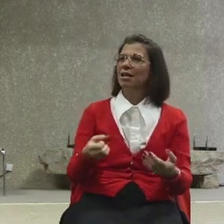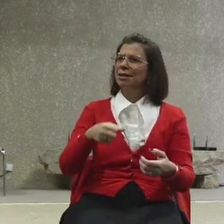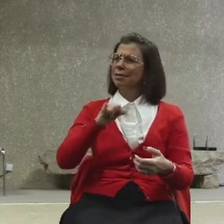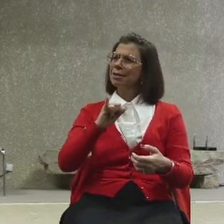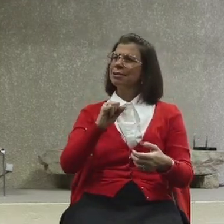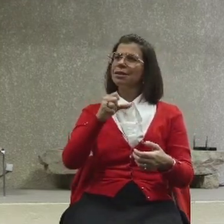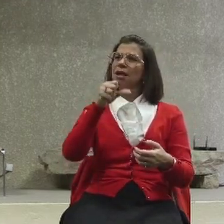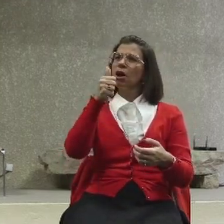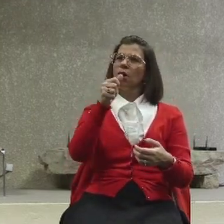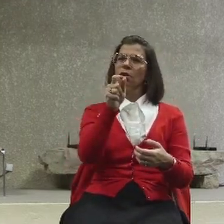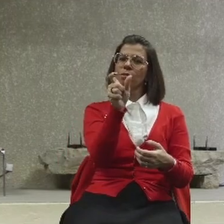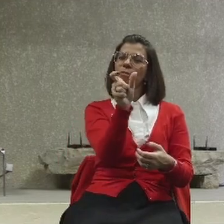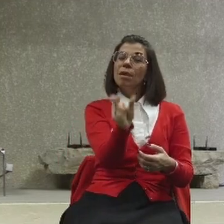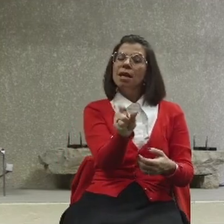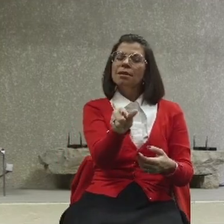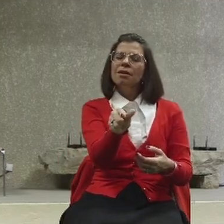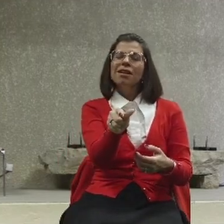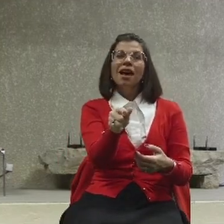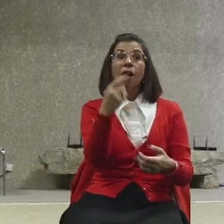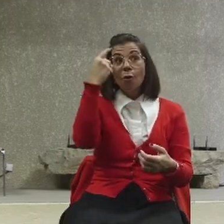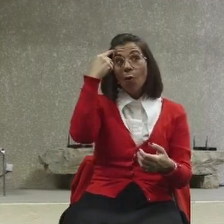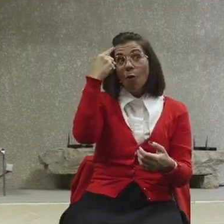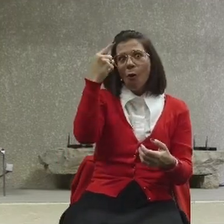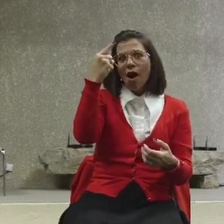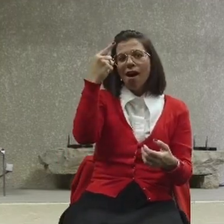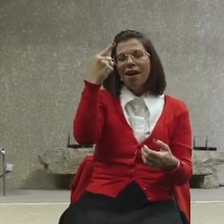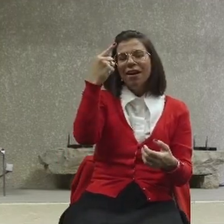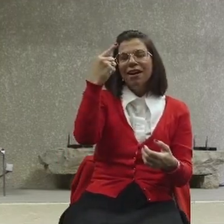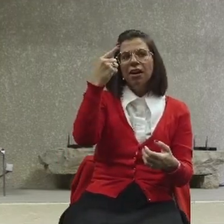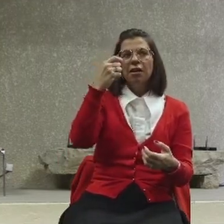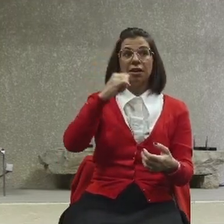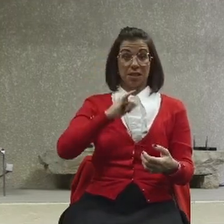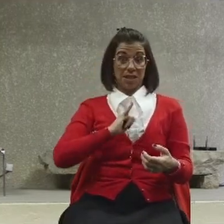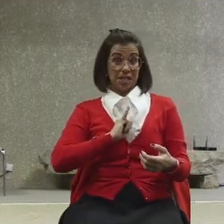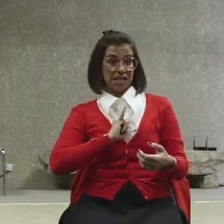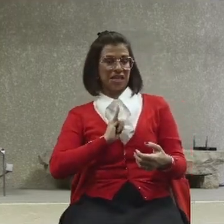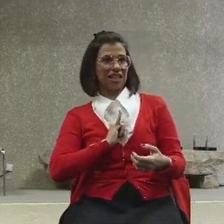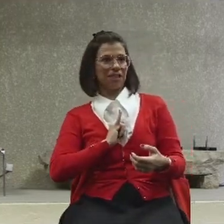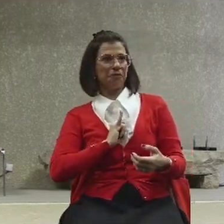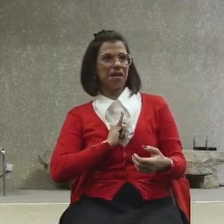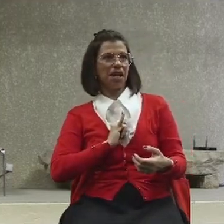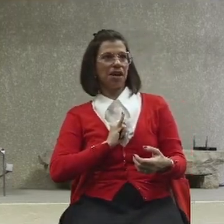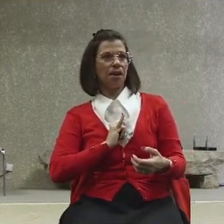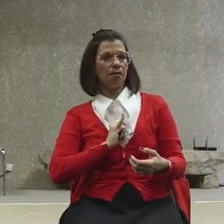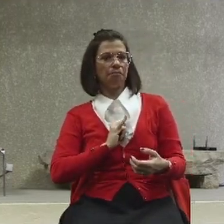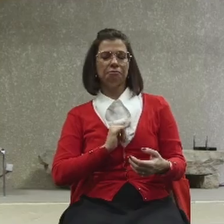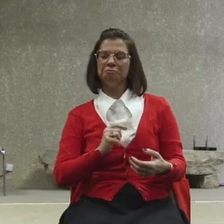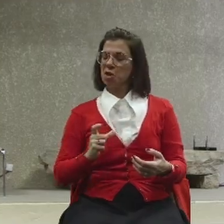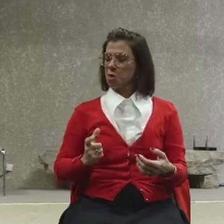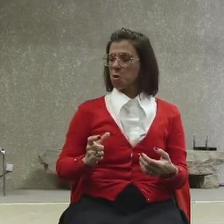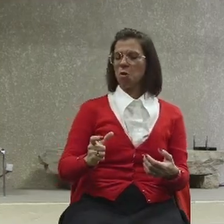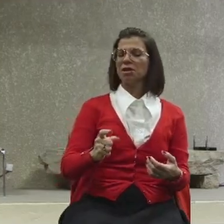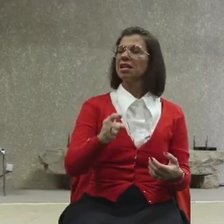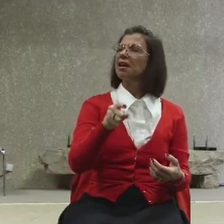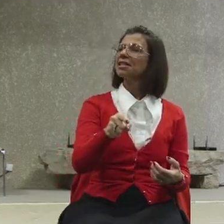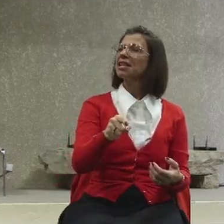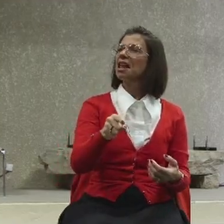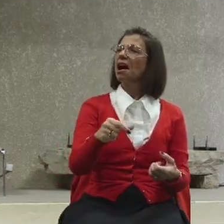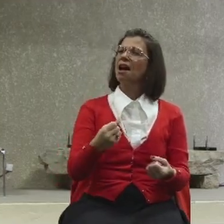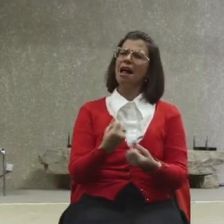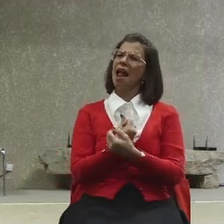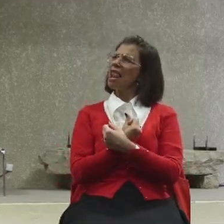la malédiction générationnelle. Oui, il y a eu ça pour mes ancêtres, et moi je vais hériter